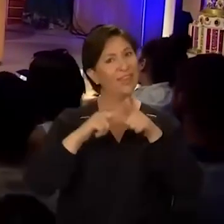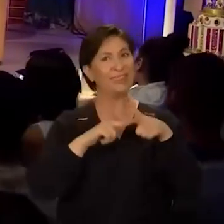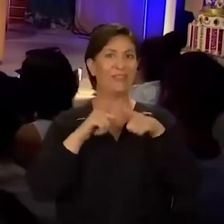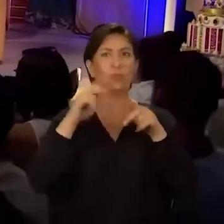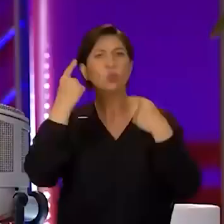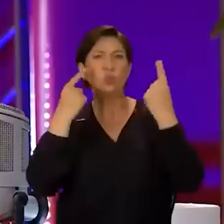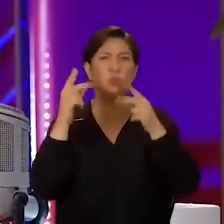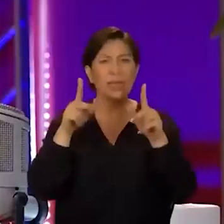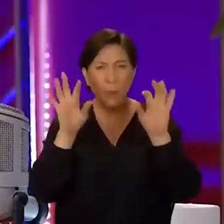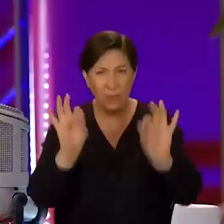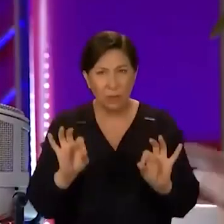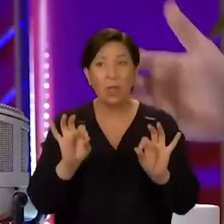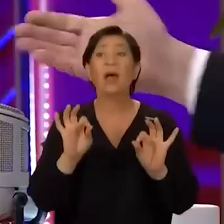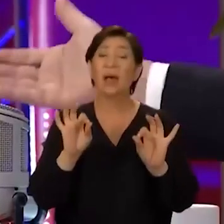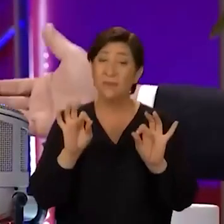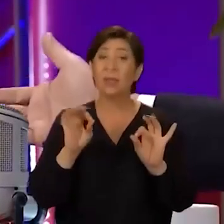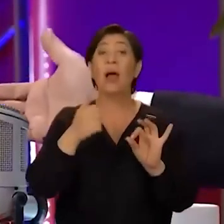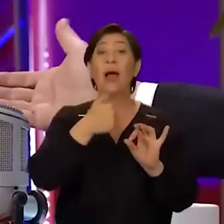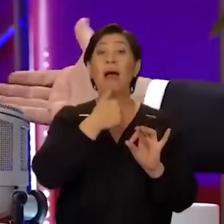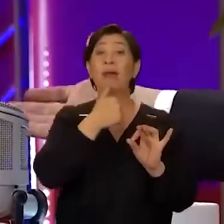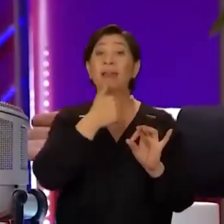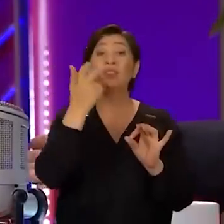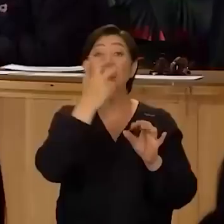başladı şarkılar Bence öyle olması